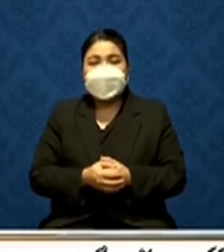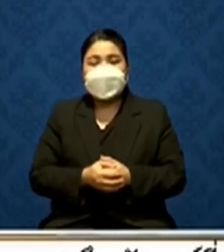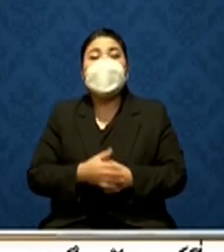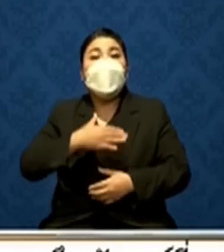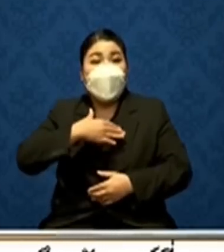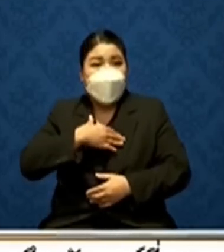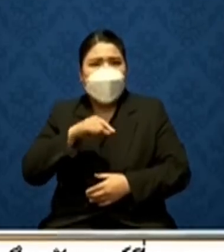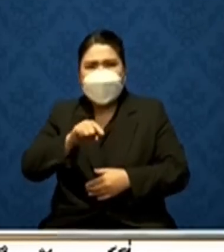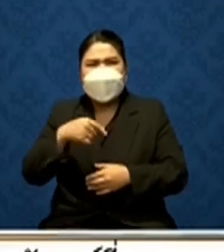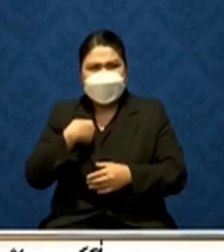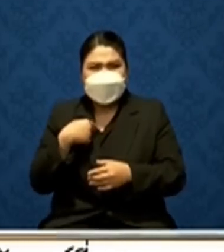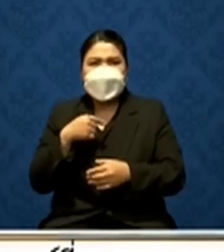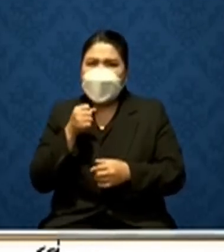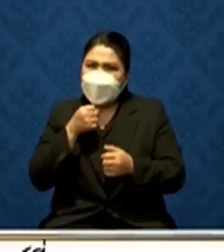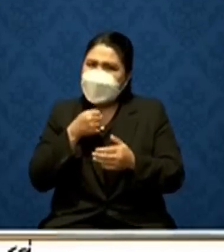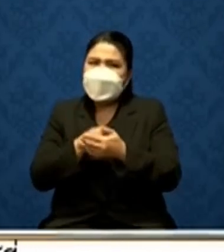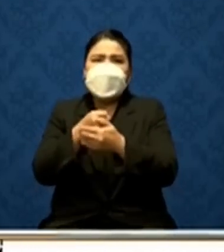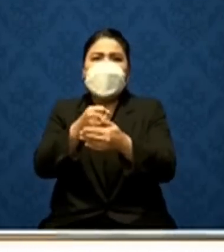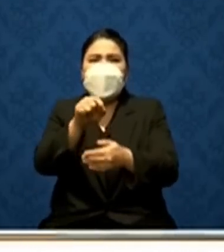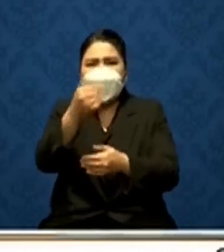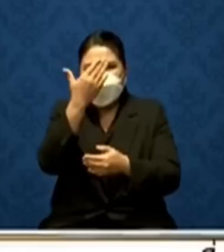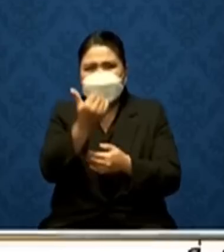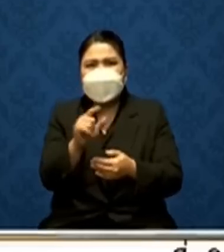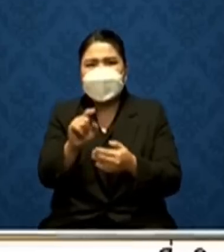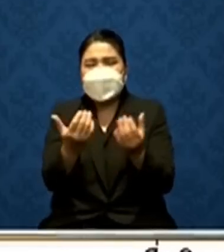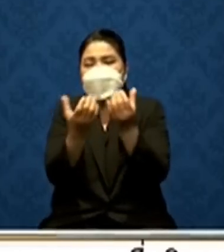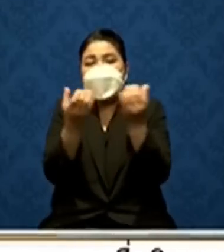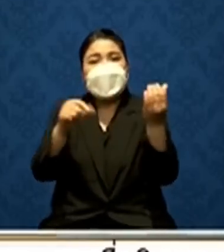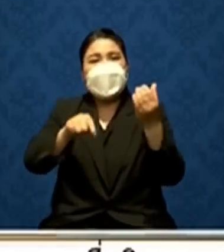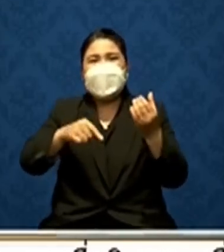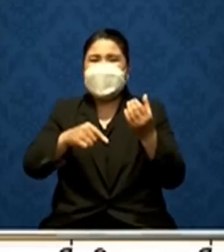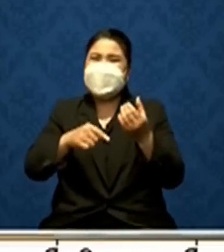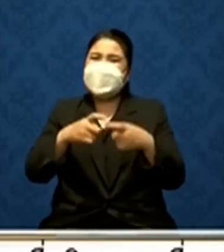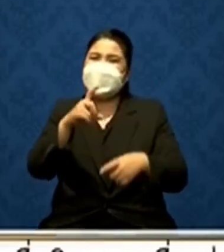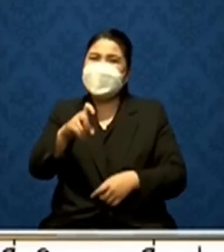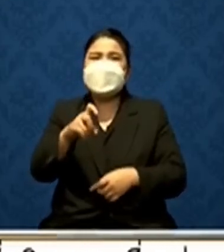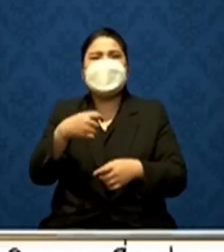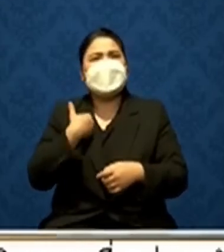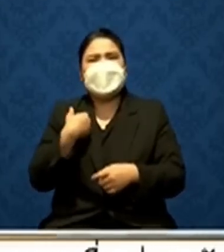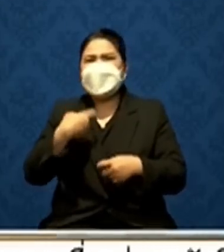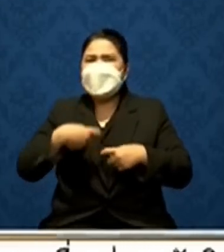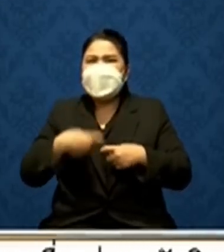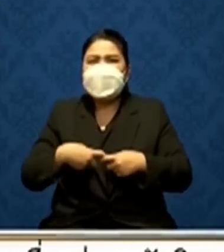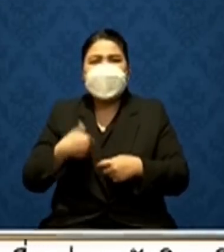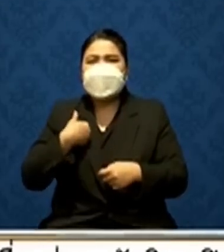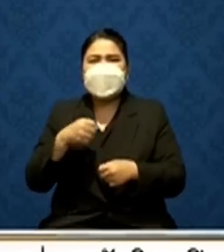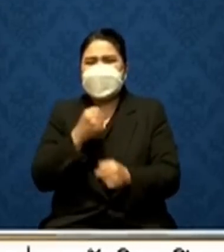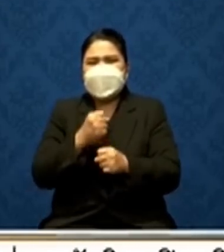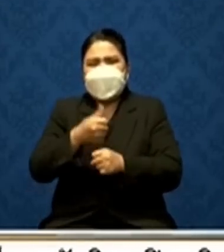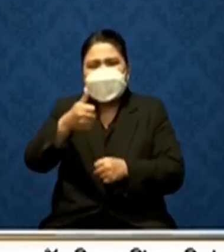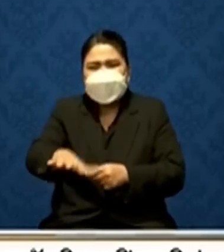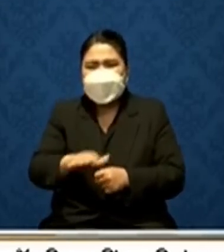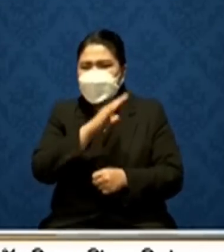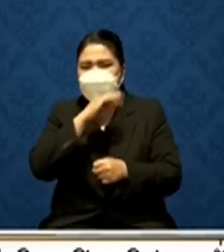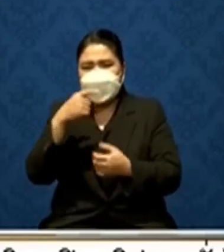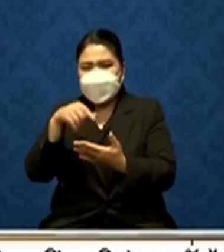ติดต่อสู้ถึงที่สุดครับว่ามันขัดรัฐธรรมนูญมันเป็นไปไม่ได้เราจะทำตามอำเภอใจในบ้านนี้เมืองนี้ไม่ได้